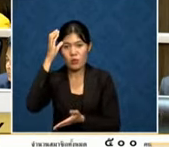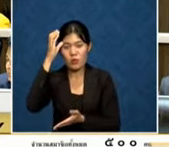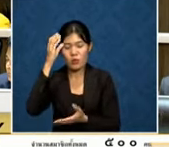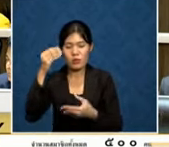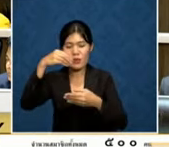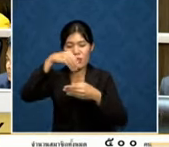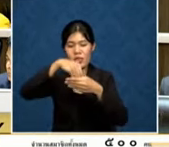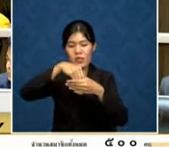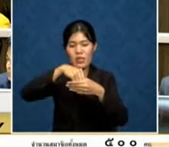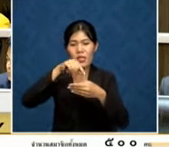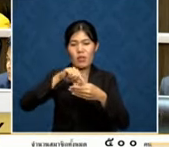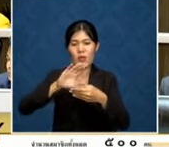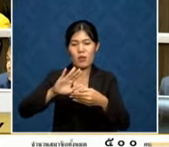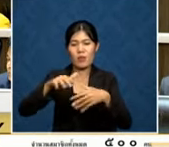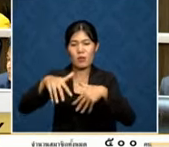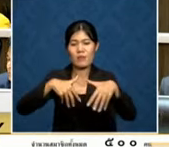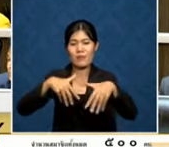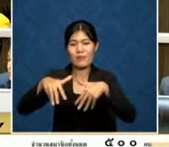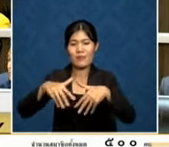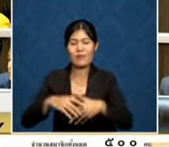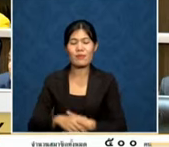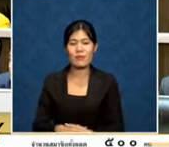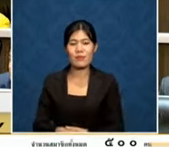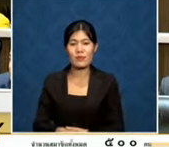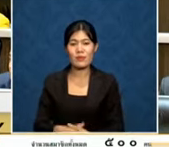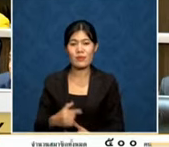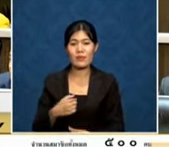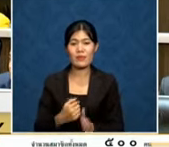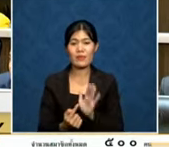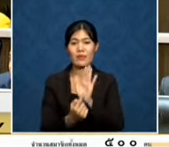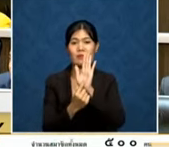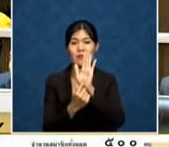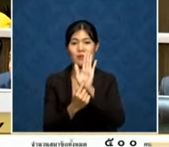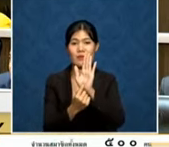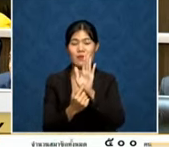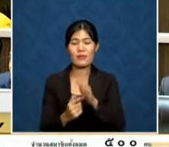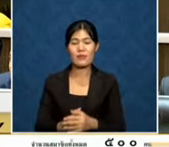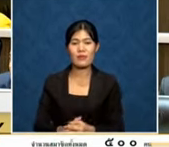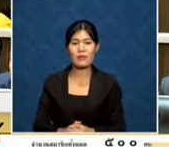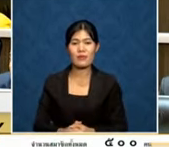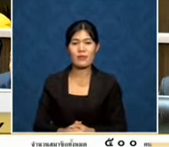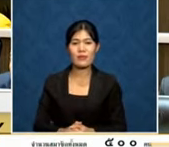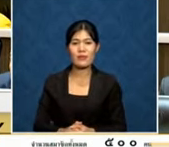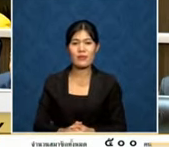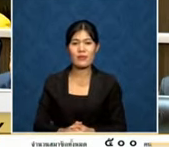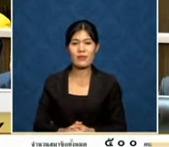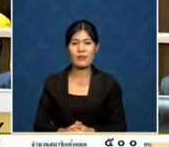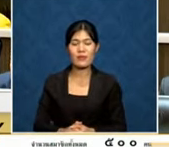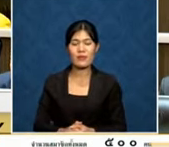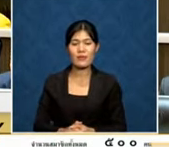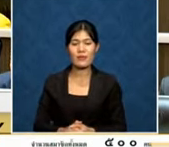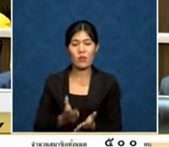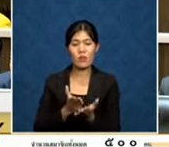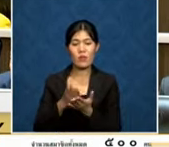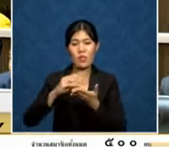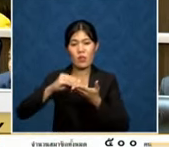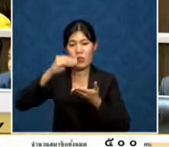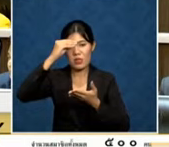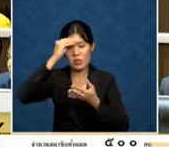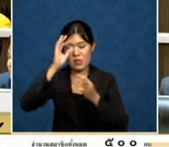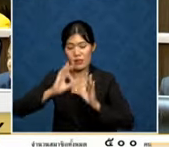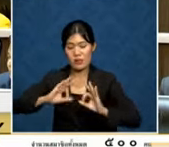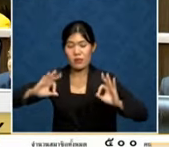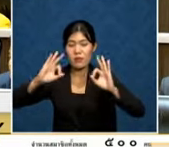ในเรื่องของพี่น้องประชาชนผมยกตัวอย่างนะครับว่าในเรื่องของการศึกษาเนี่ยมันมีความสำคัญอย่าง